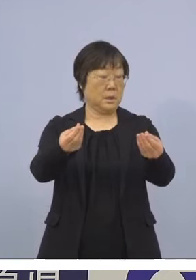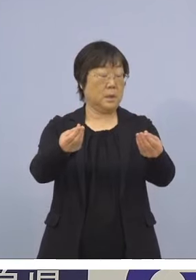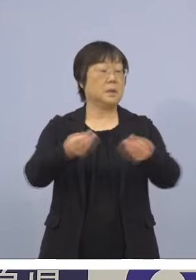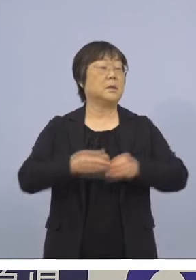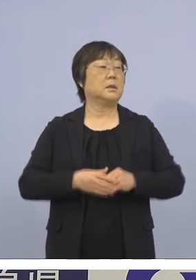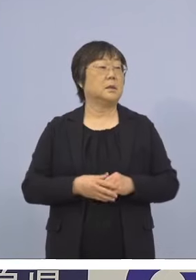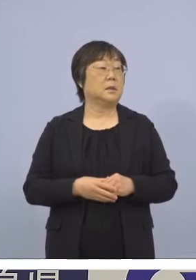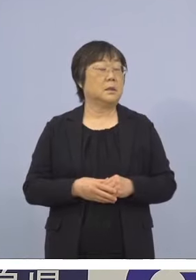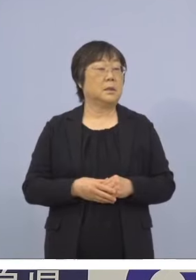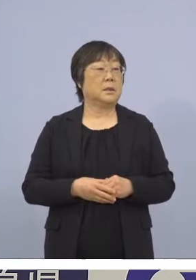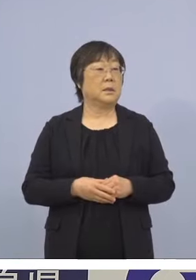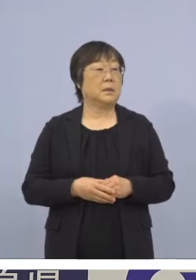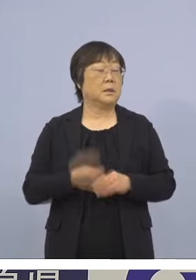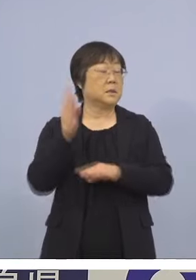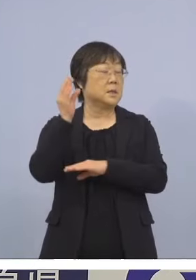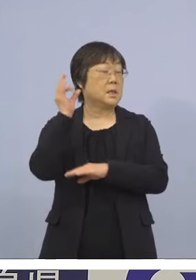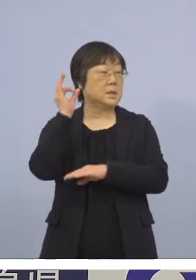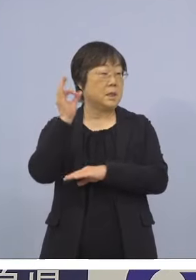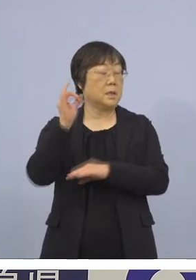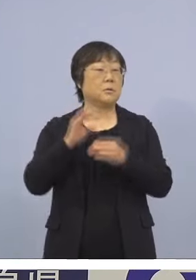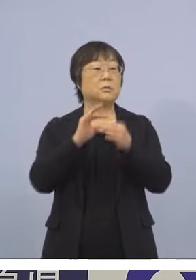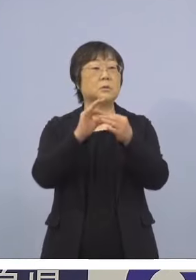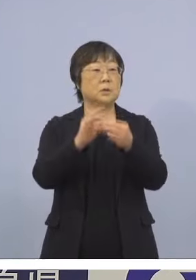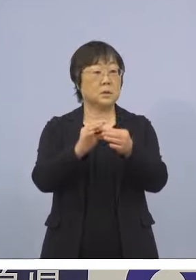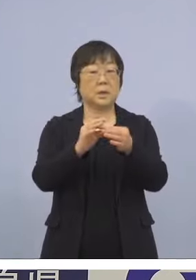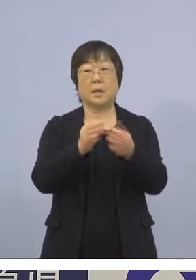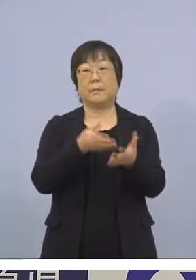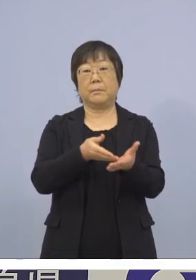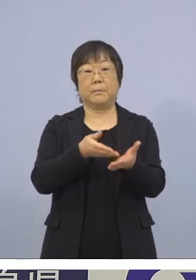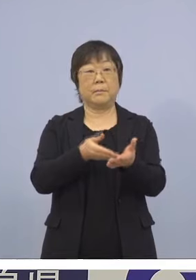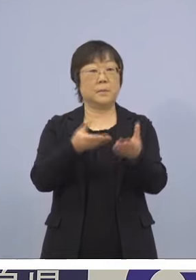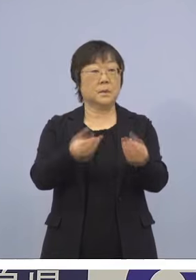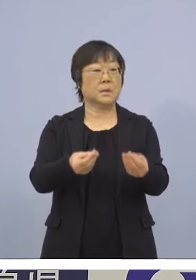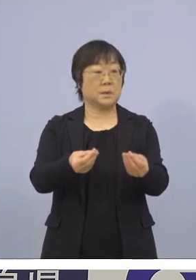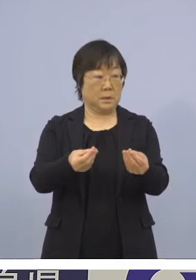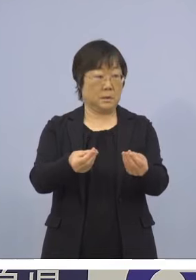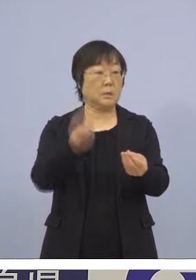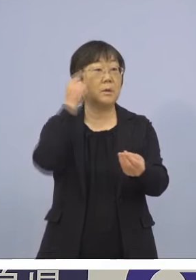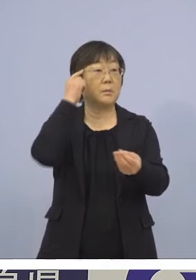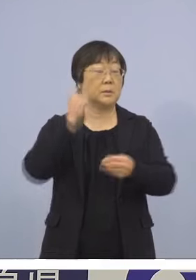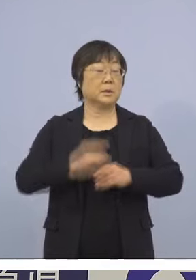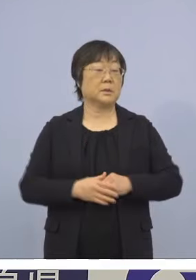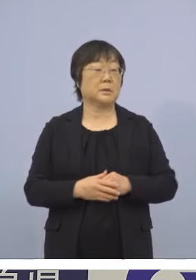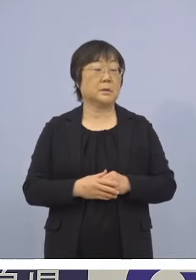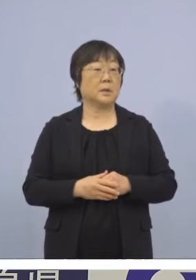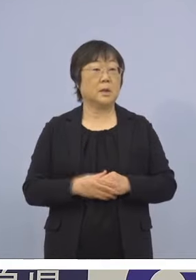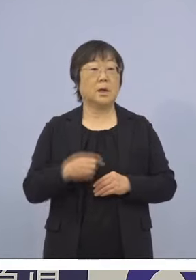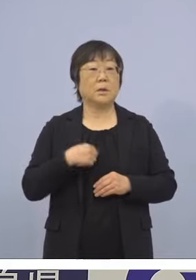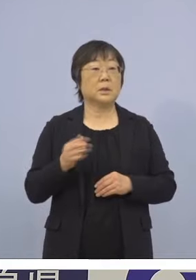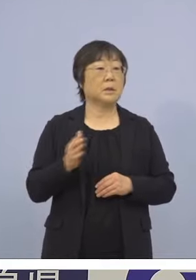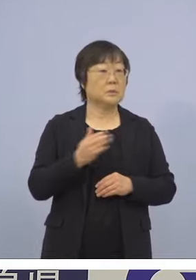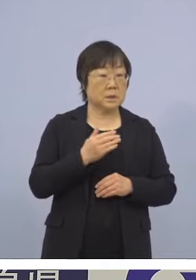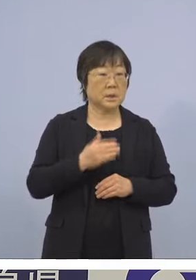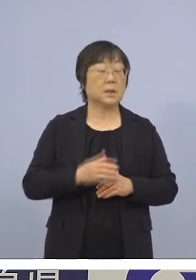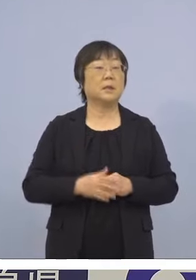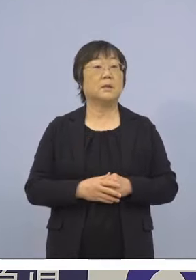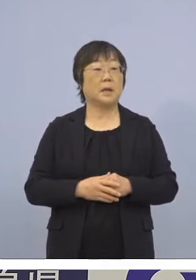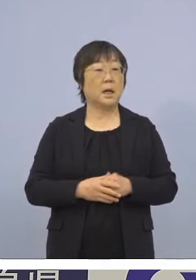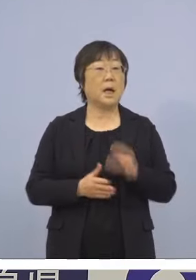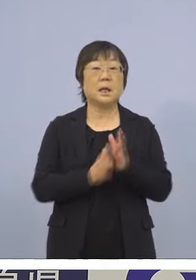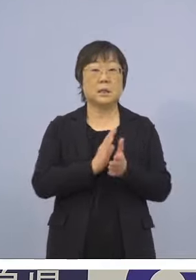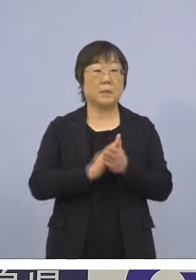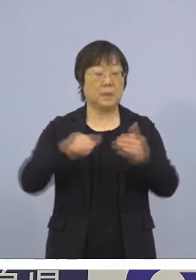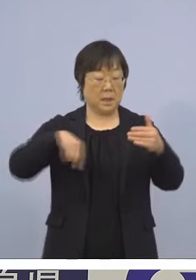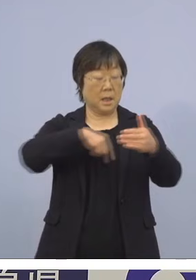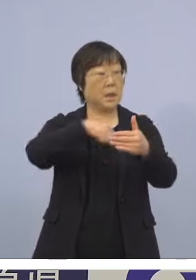報また財政当局を通じてお話をさせていただいていると思いますが、まあ、私からはまあ大体改めて